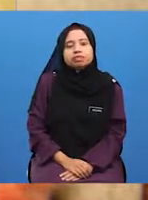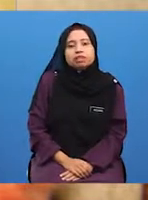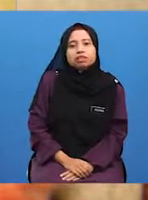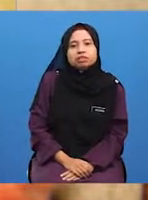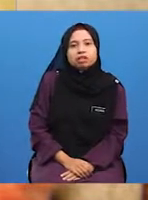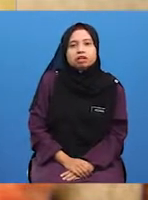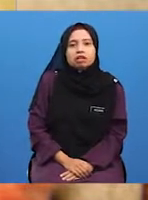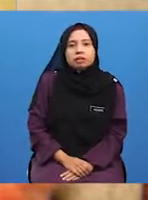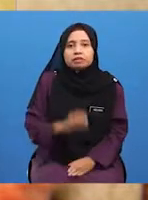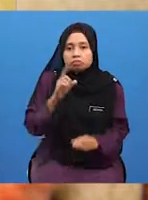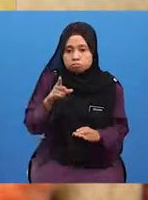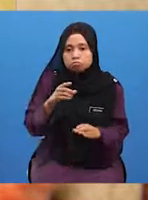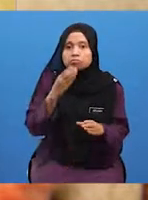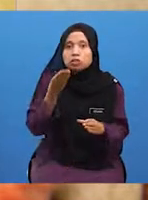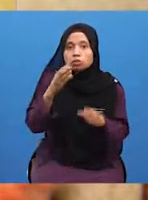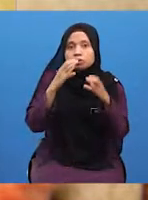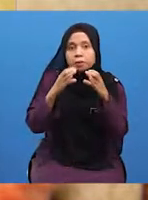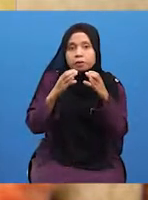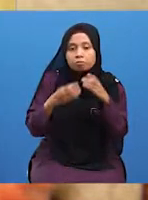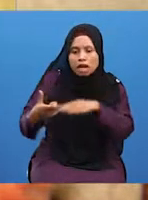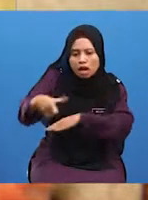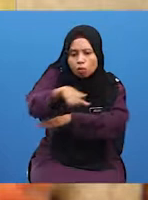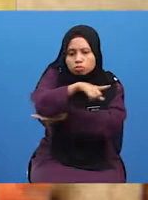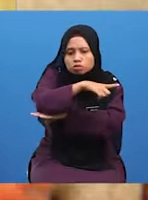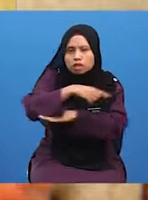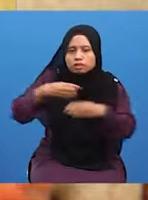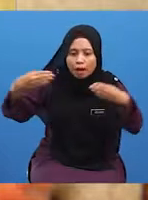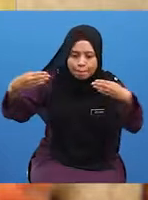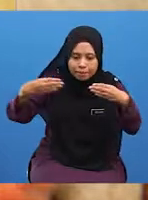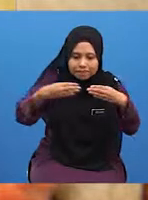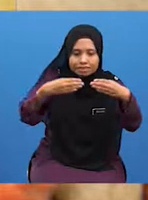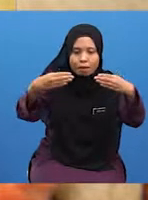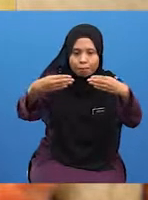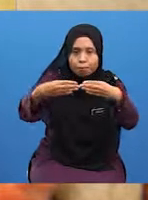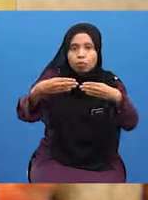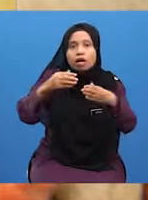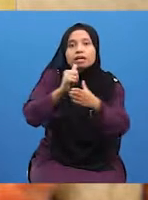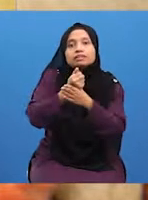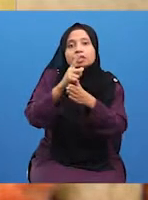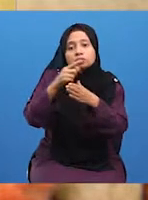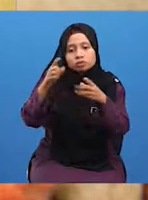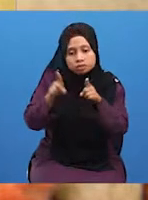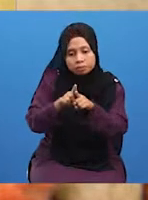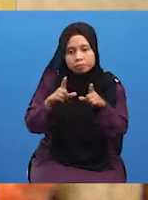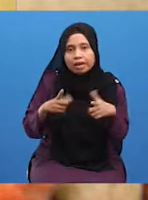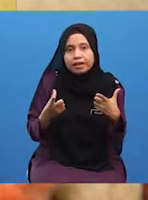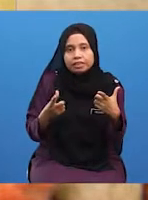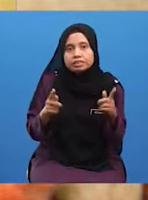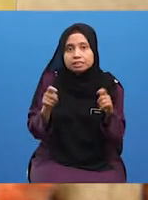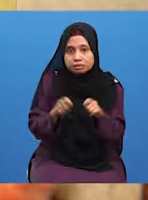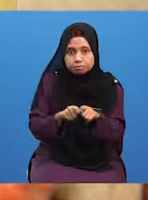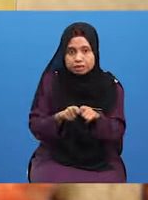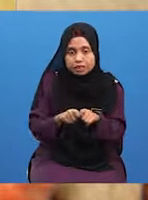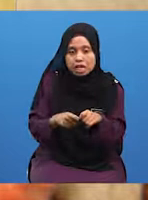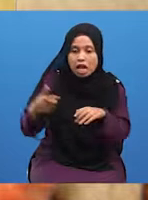Menurut Al-Mas'udi, bahawa lautan bersambung antara satu sama lain, seperti